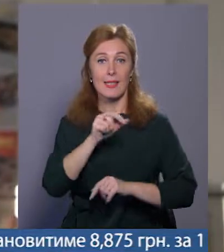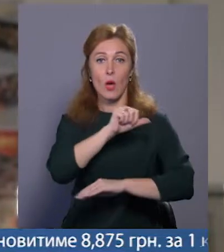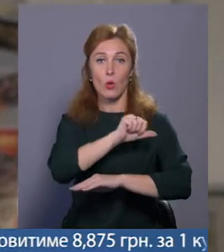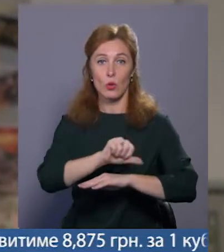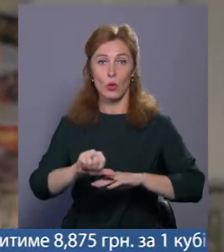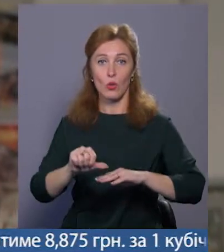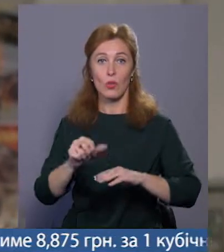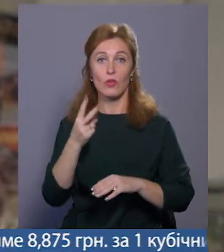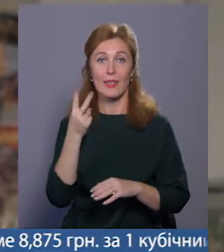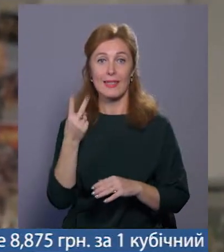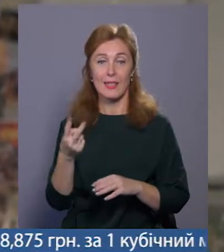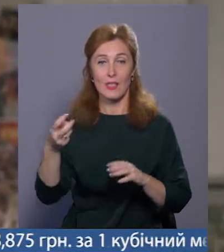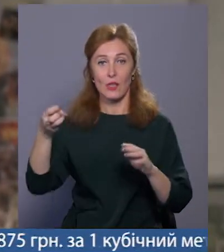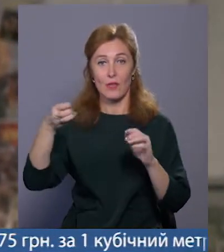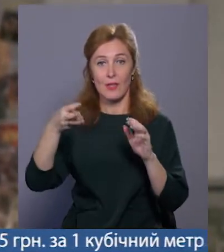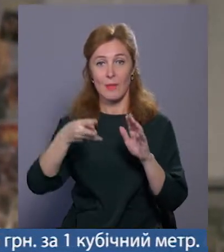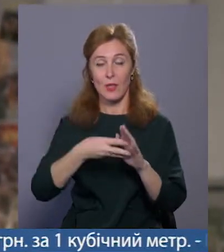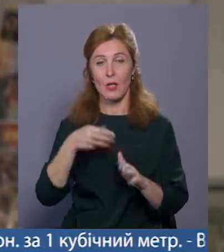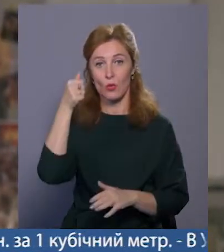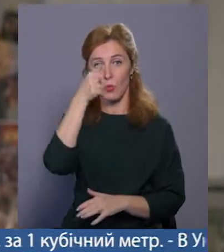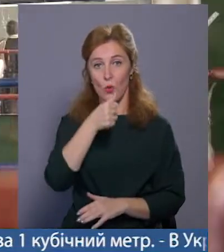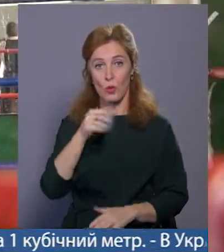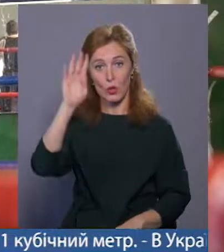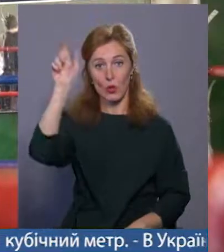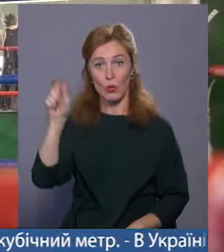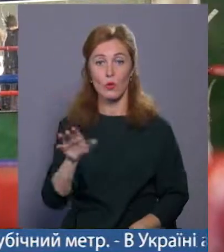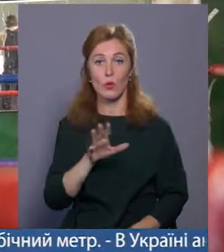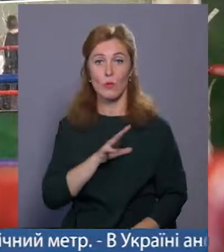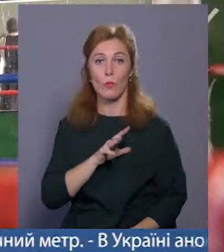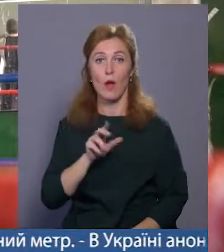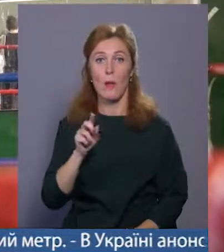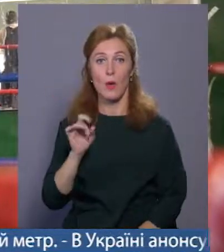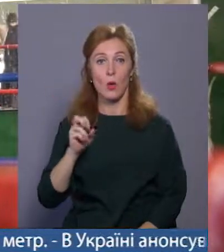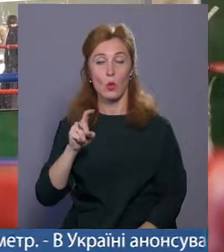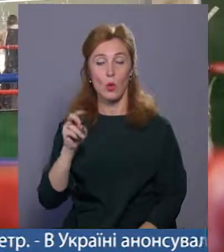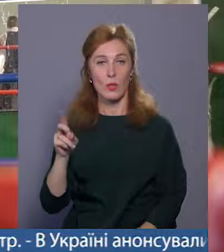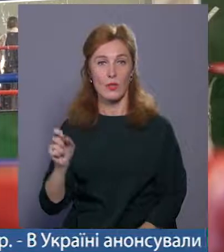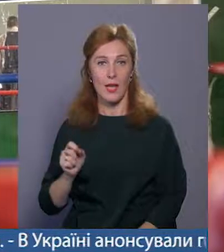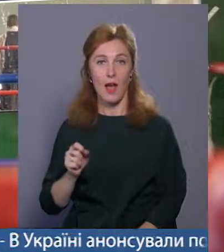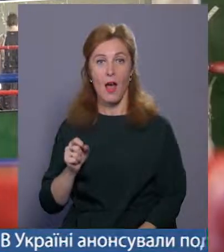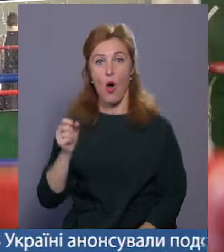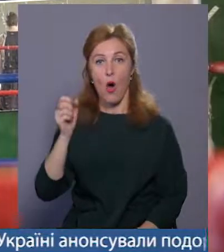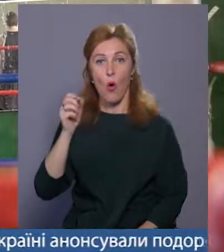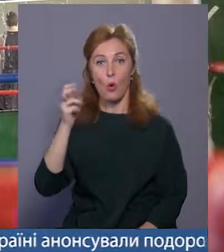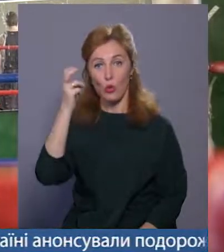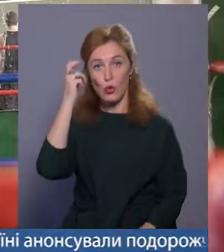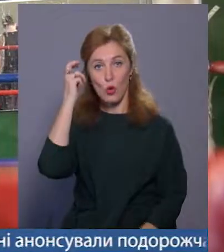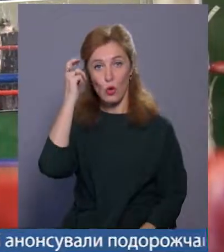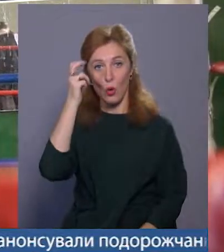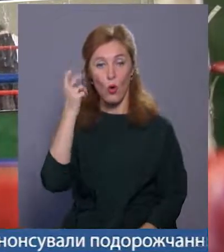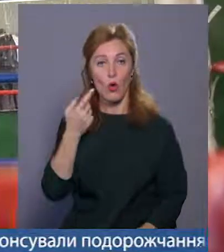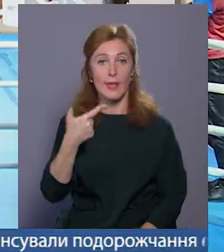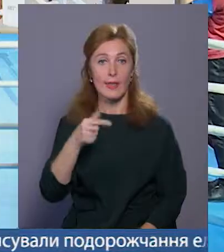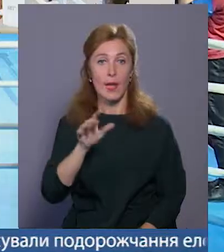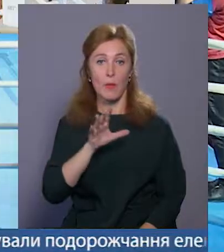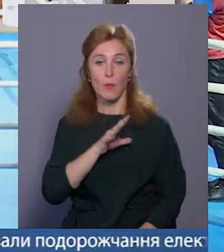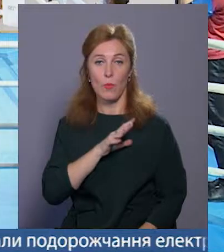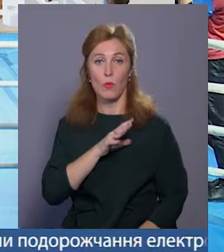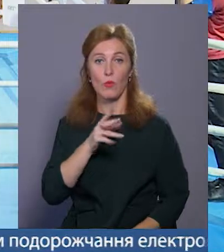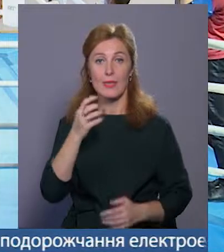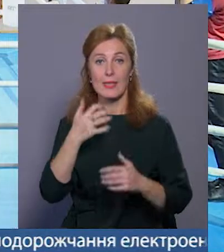У 2018-му хлопець був бронзовим на Всесвітній гімназіаді у Марокко. У Чорногорії, де проходив чемпіонат Європи, серед